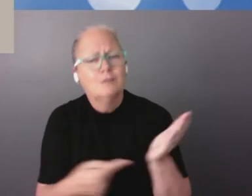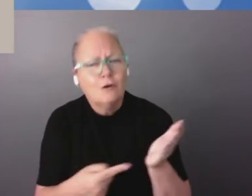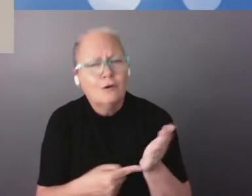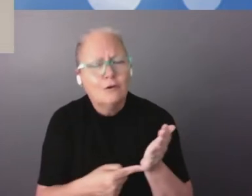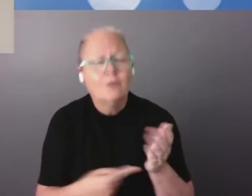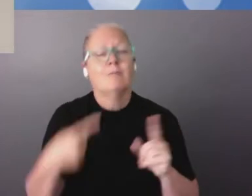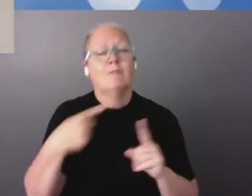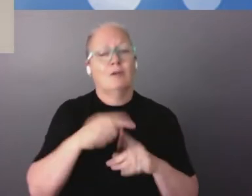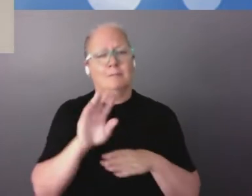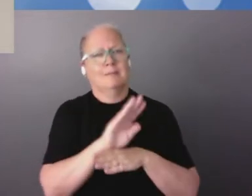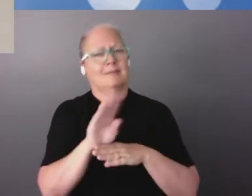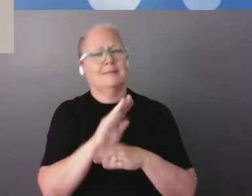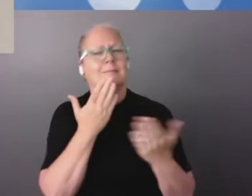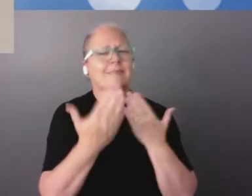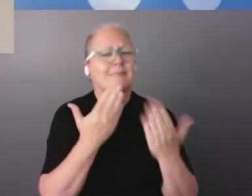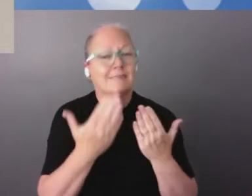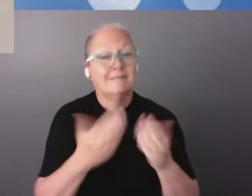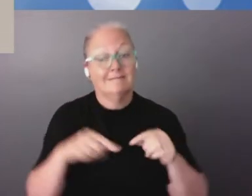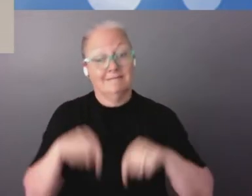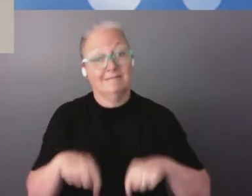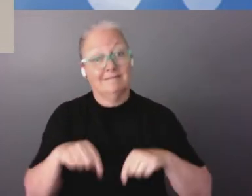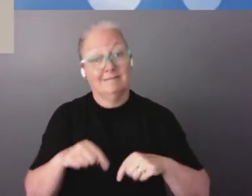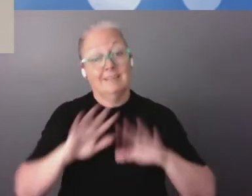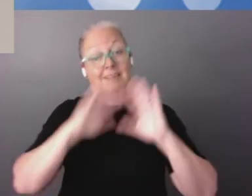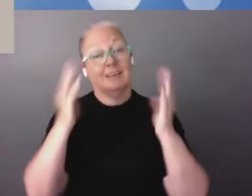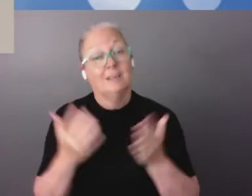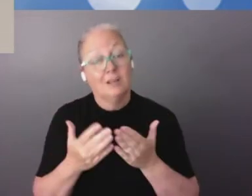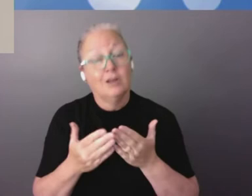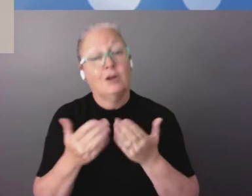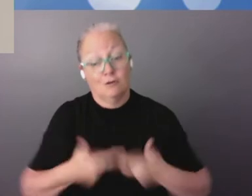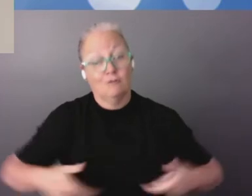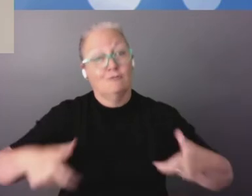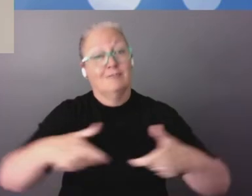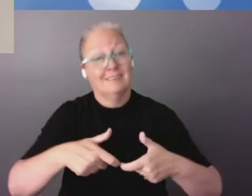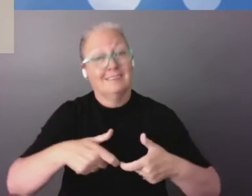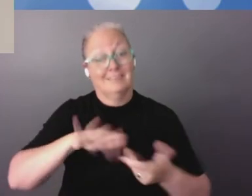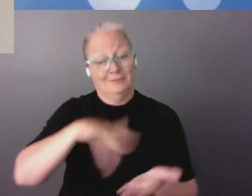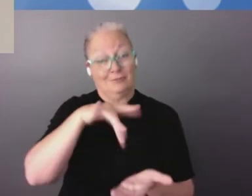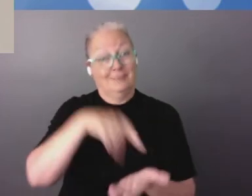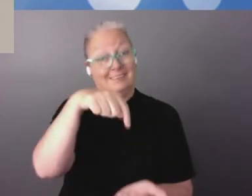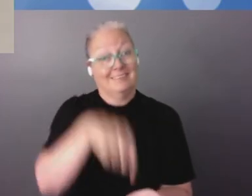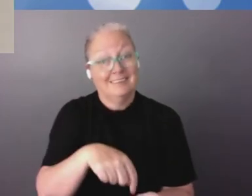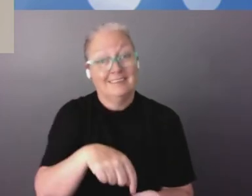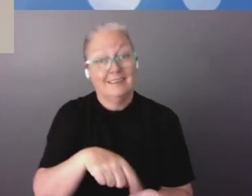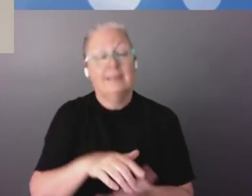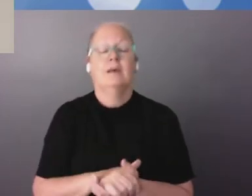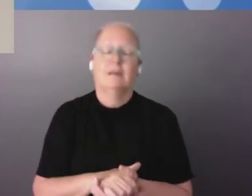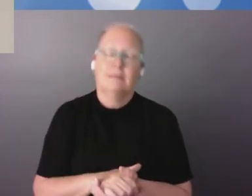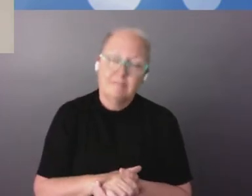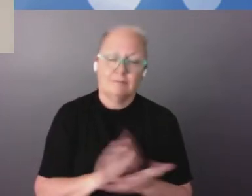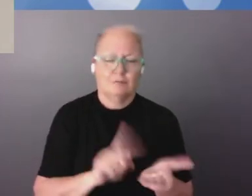الأعمال. إن هذا المركز العالمي التي تتواجدون فيه هو أحد ثمار